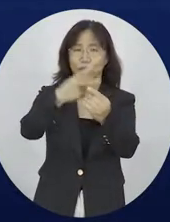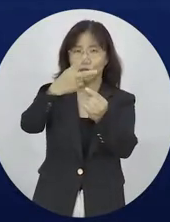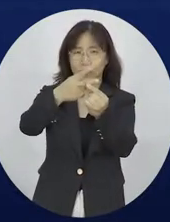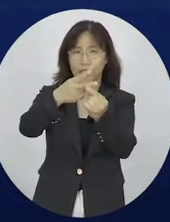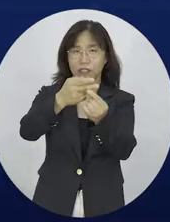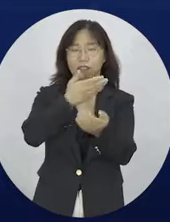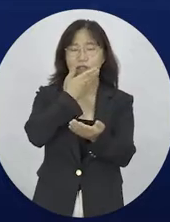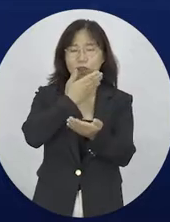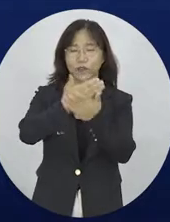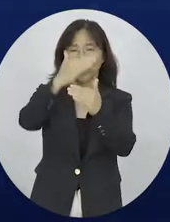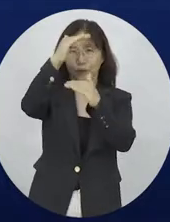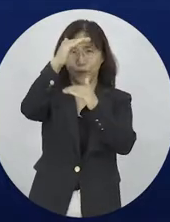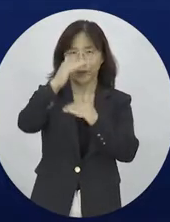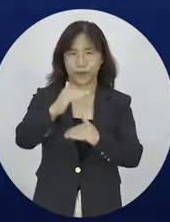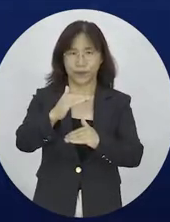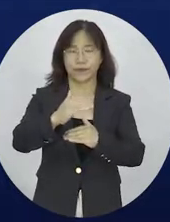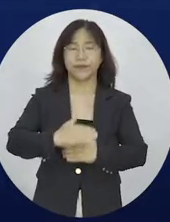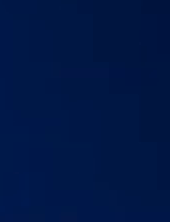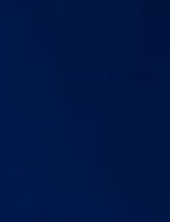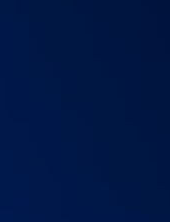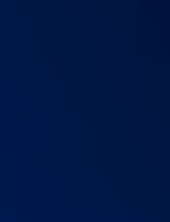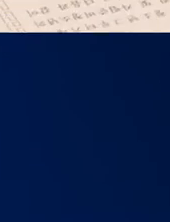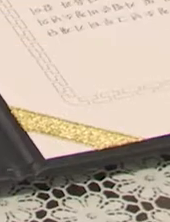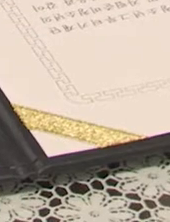주 주간 주요 소식입니다.